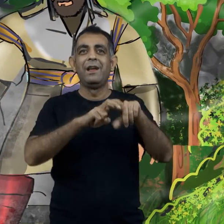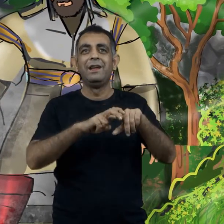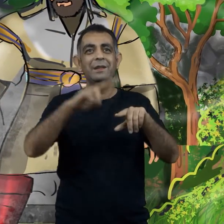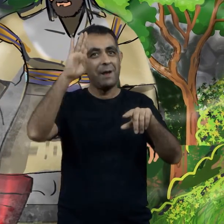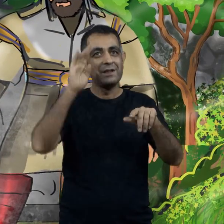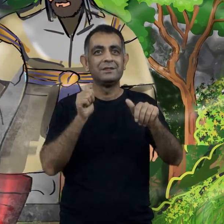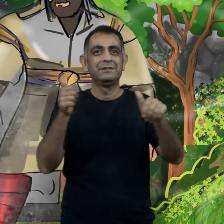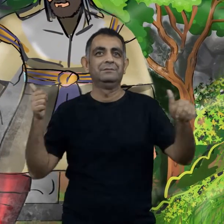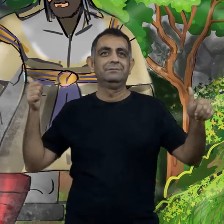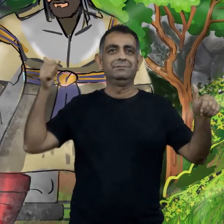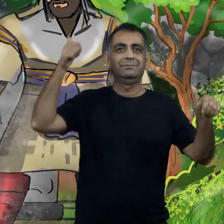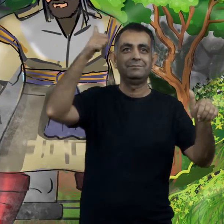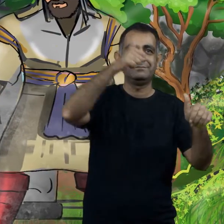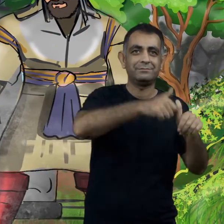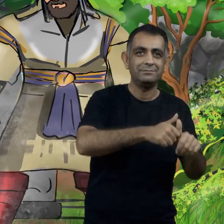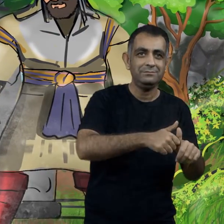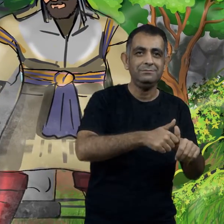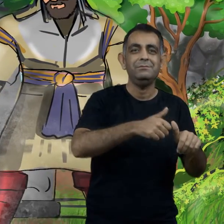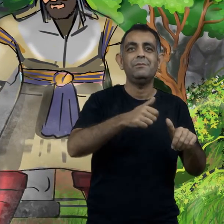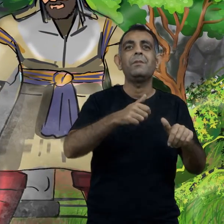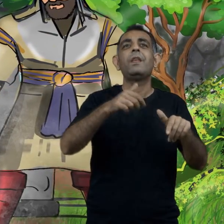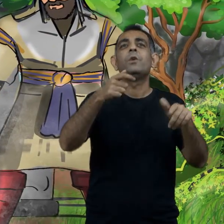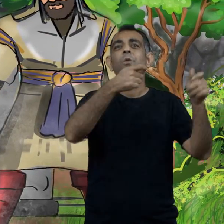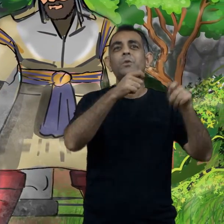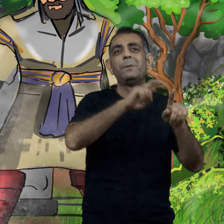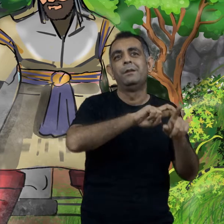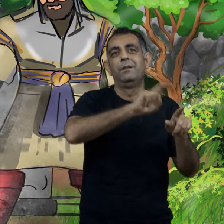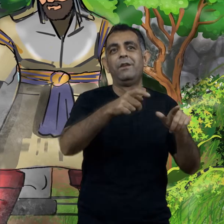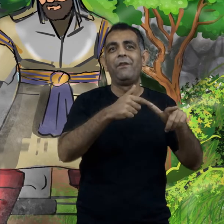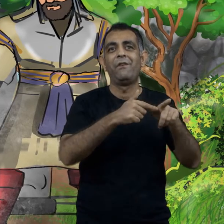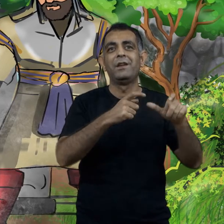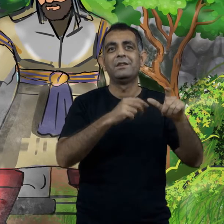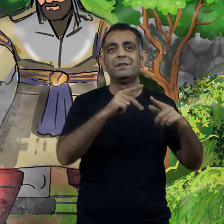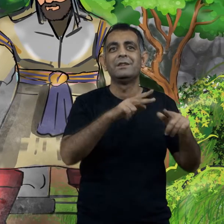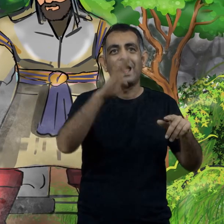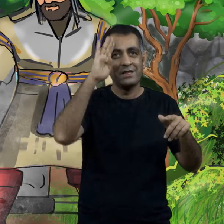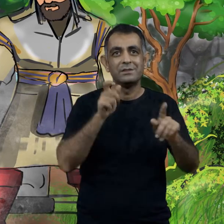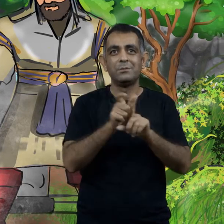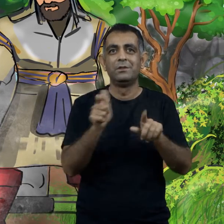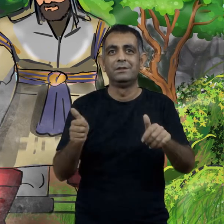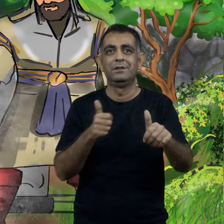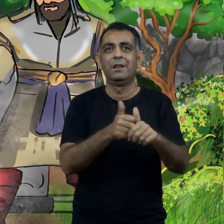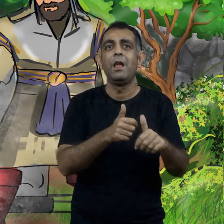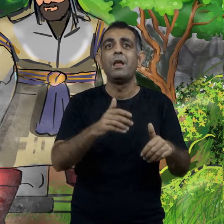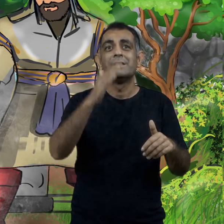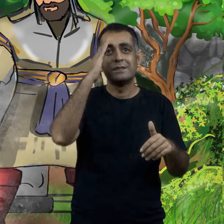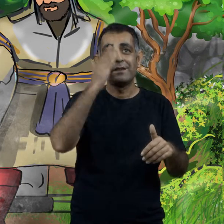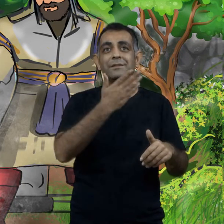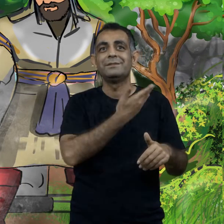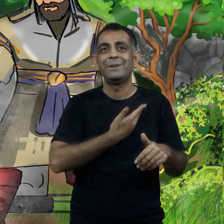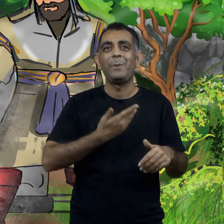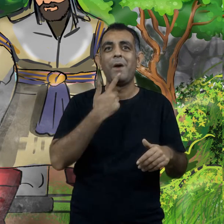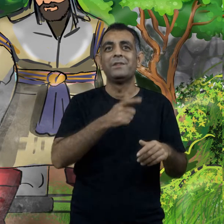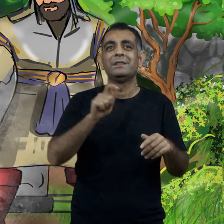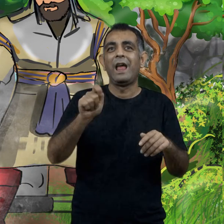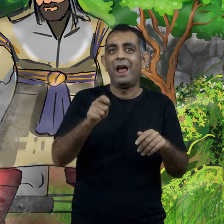uçurtması alıp muhafızın yanına götürdü. Uçurtmadan inen Ferhat ve Şirin muhafızın yanına geldi.